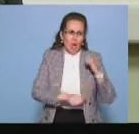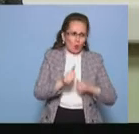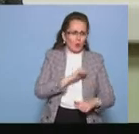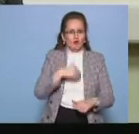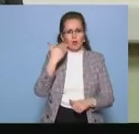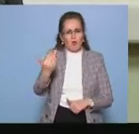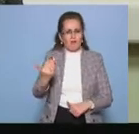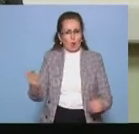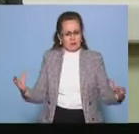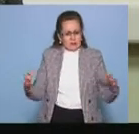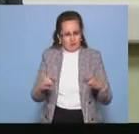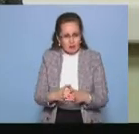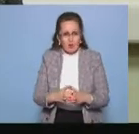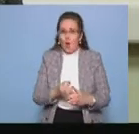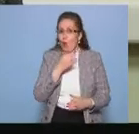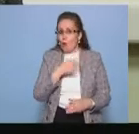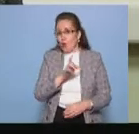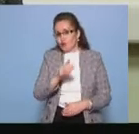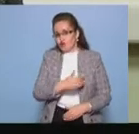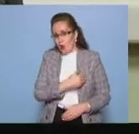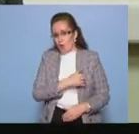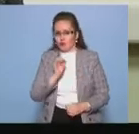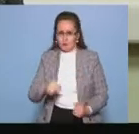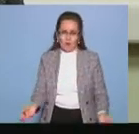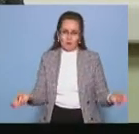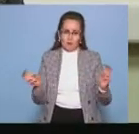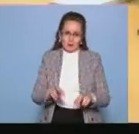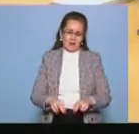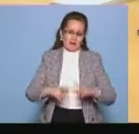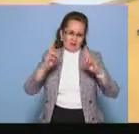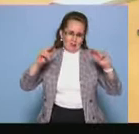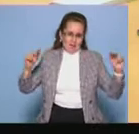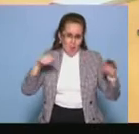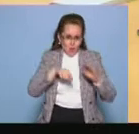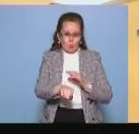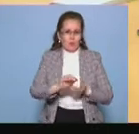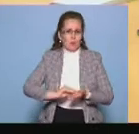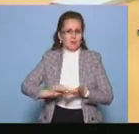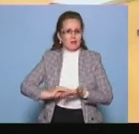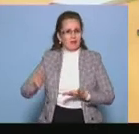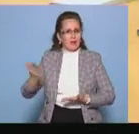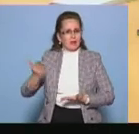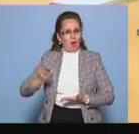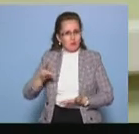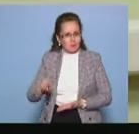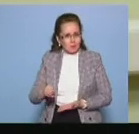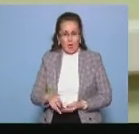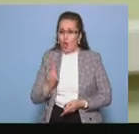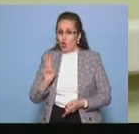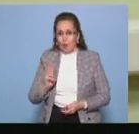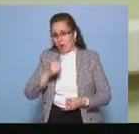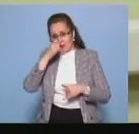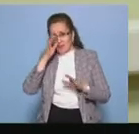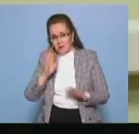свита, плюс любые желающие смогут прийти к нему в резиденцию и написать диктант. Для тех, кто по каким-либо причинам не сможет проверить свои знания